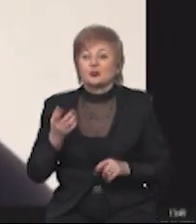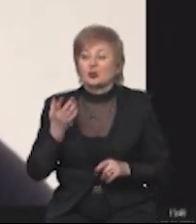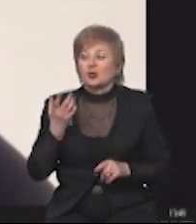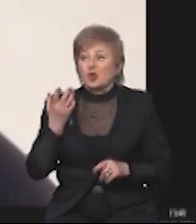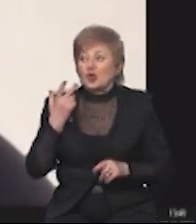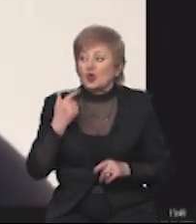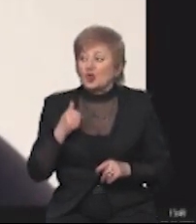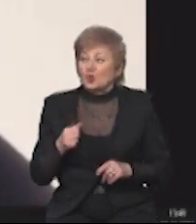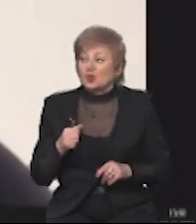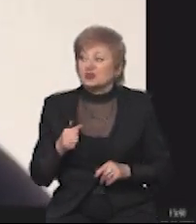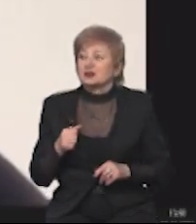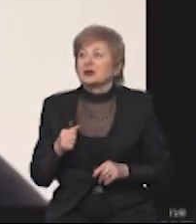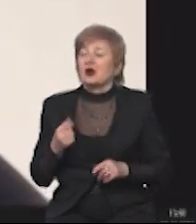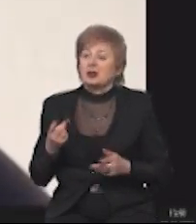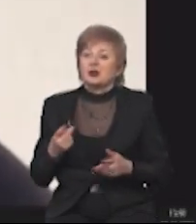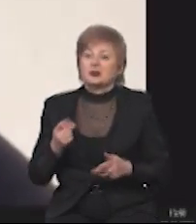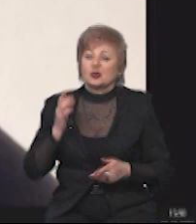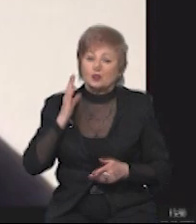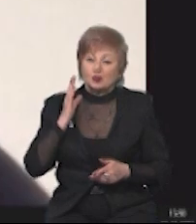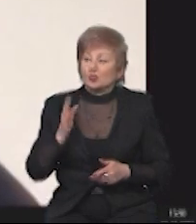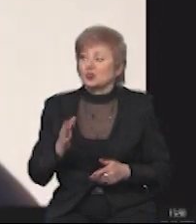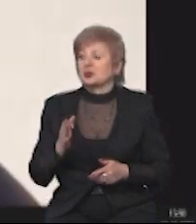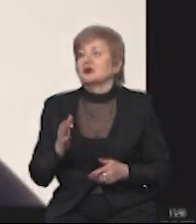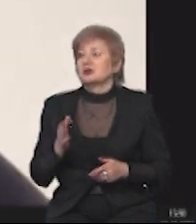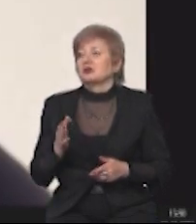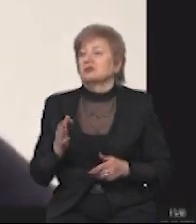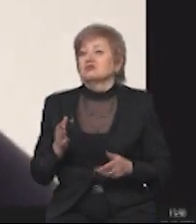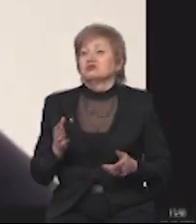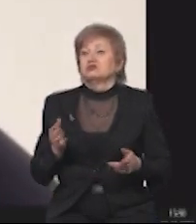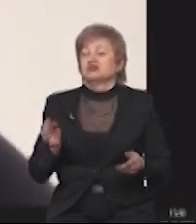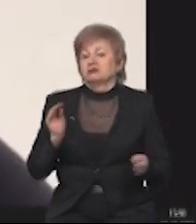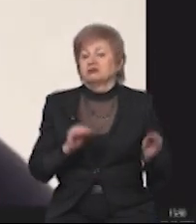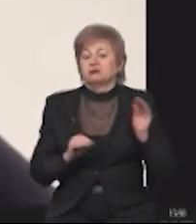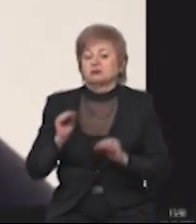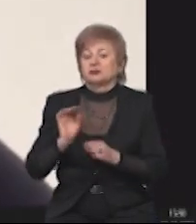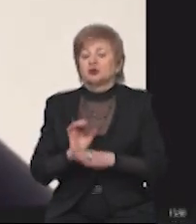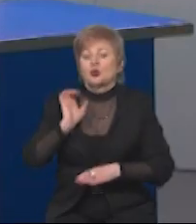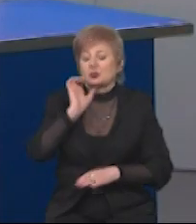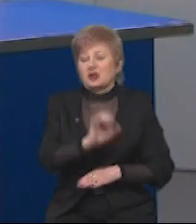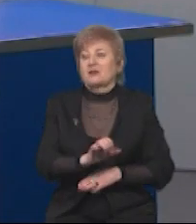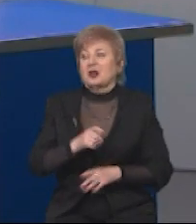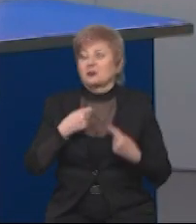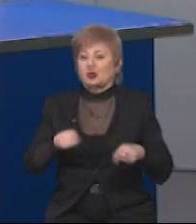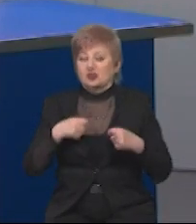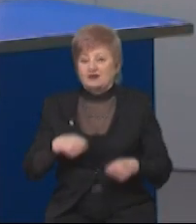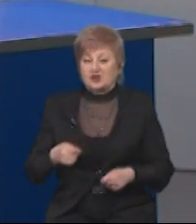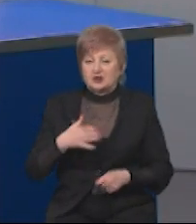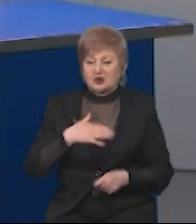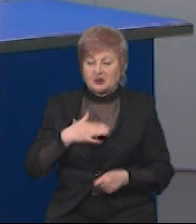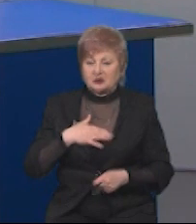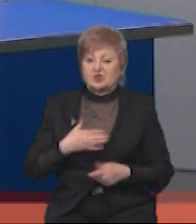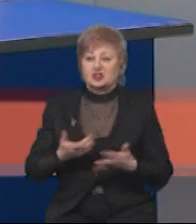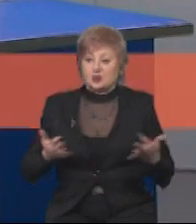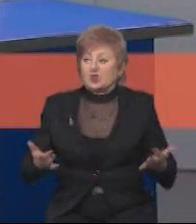переизбыток формировался внутри нашей страны, мы экспортировали излишки нашей продукции, тогда, понятно,